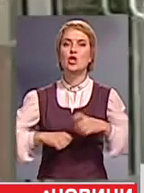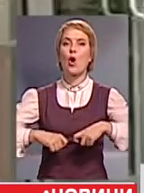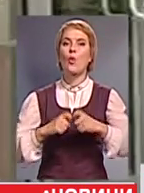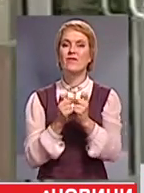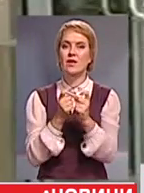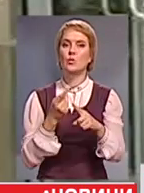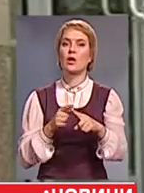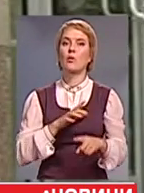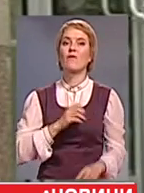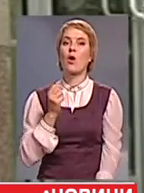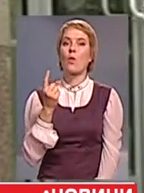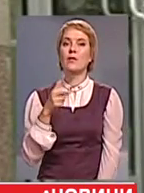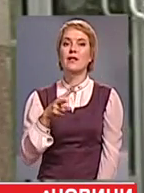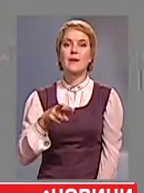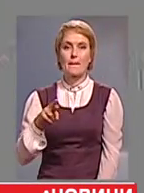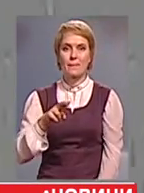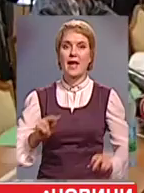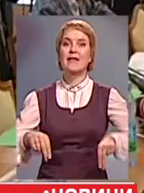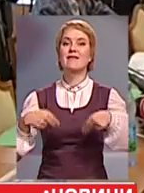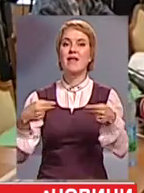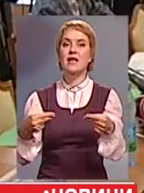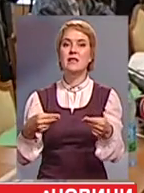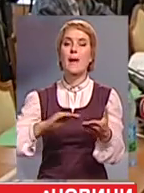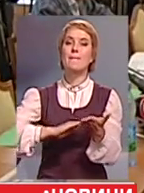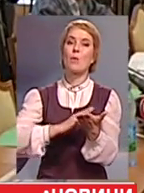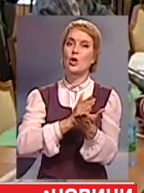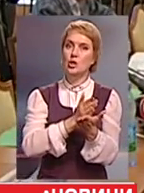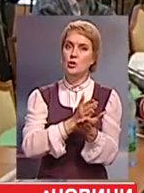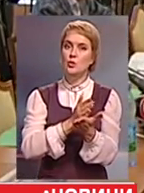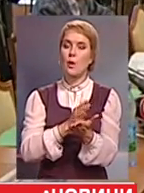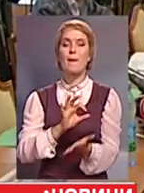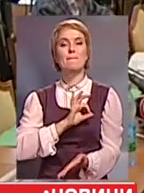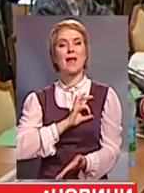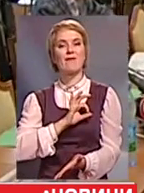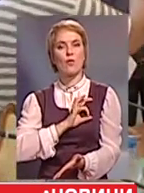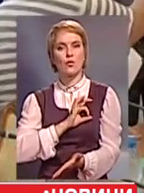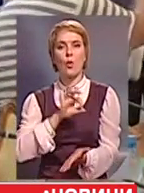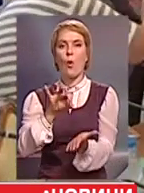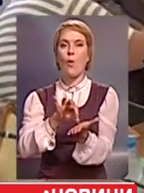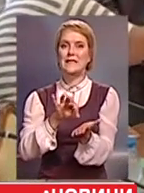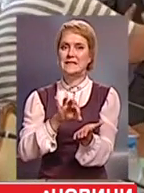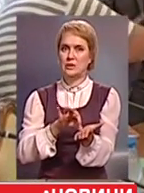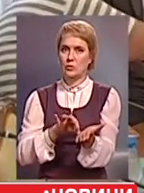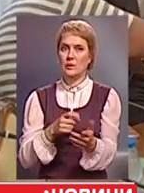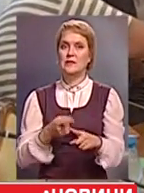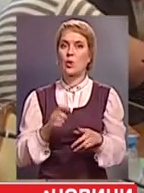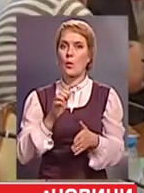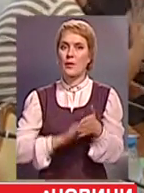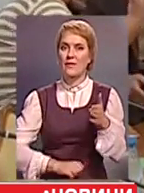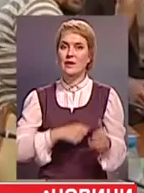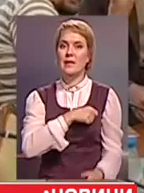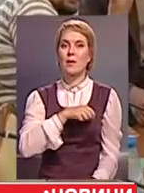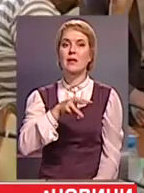стався 11 липня, а також дати політично-правову оцінку. І з цього приводу депутат Ігор Мосійчук одразу ж сказав,